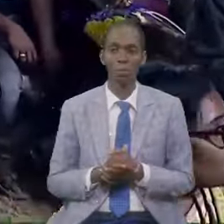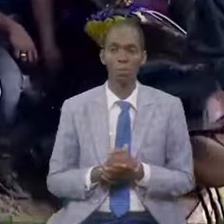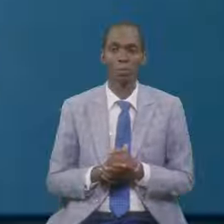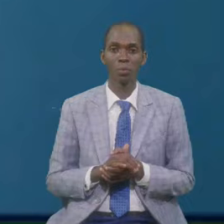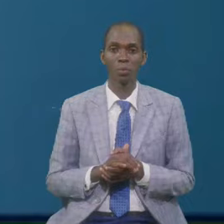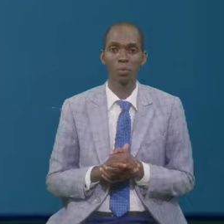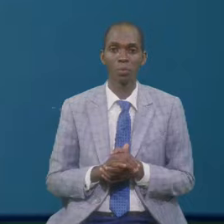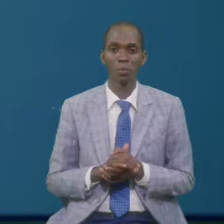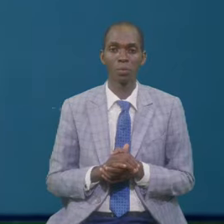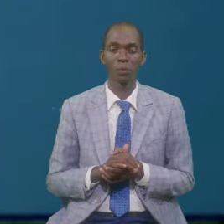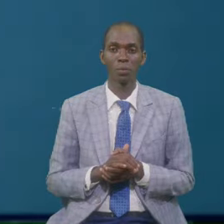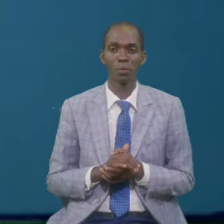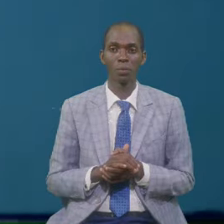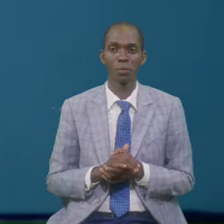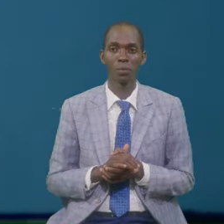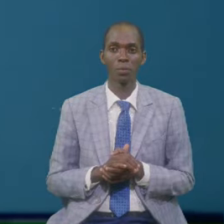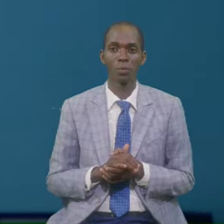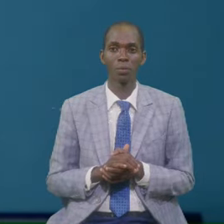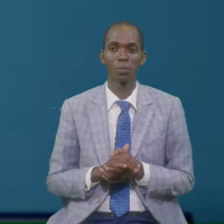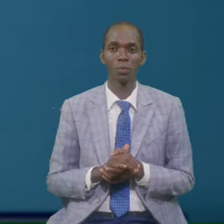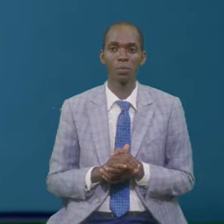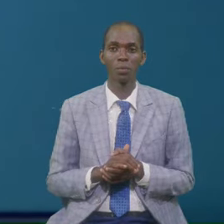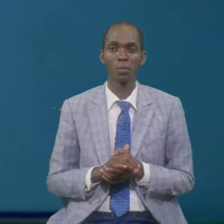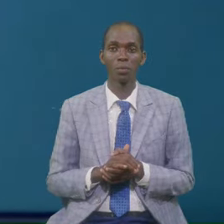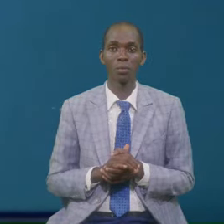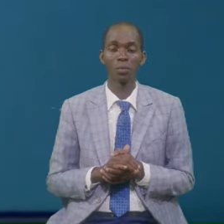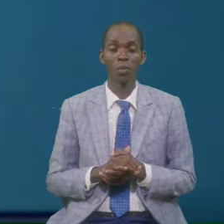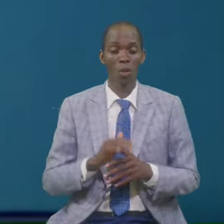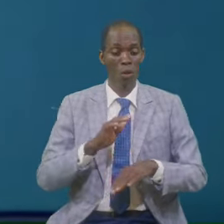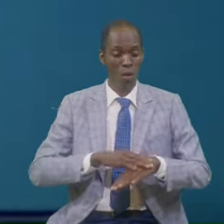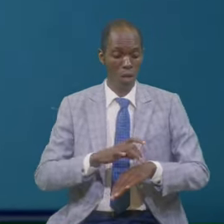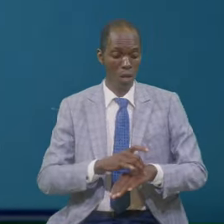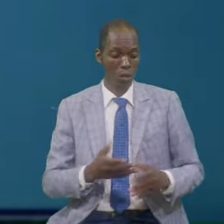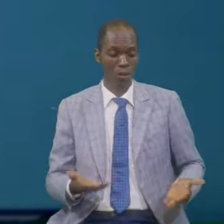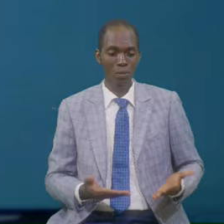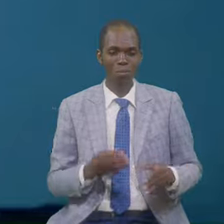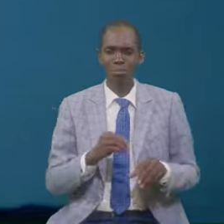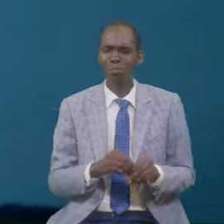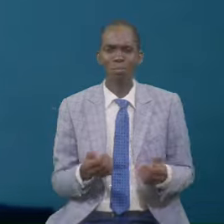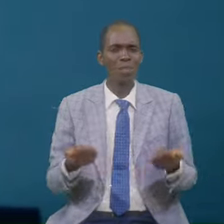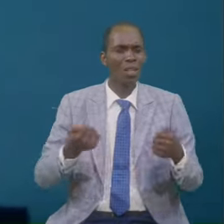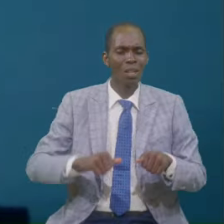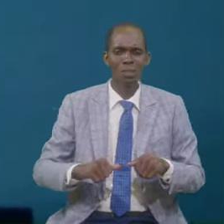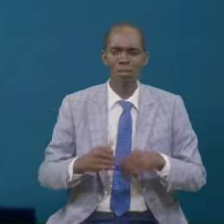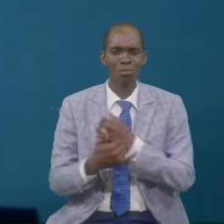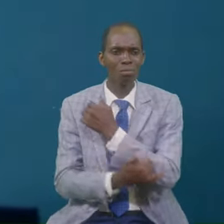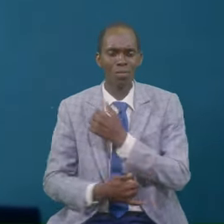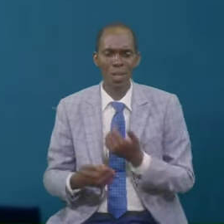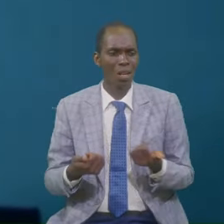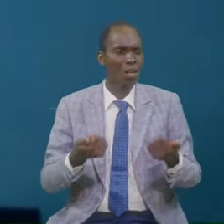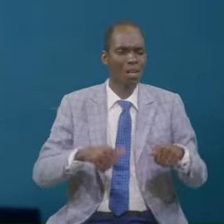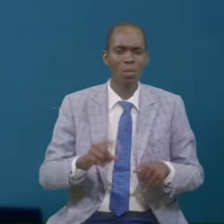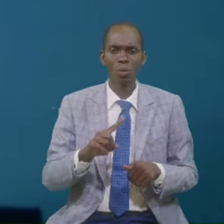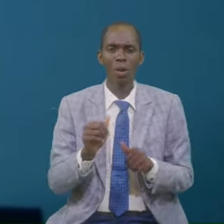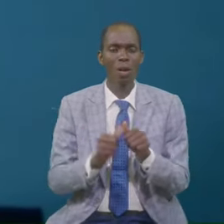లేరు. ఆయనకి చప్పట్లు కొట్టి మహిమను తెలియజేద్దాం. On earth, in any nation, anywhere, everywhere, there is